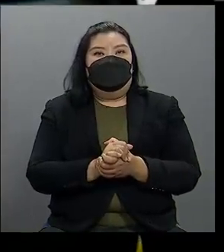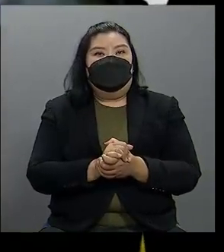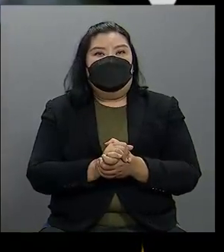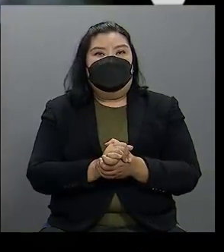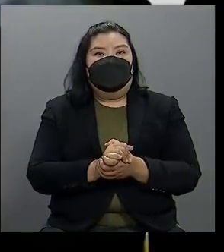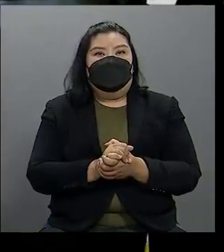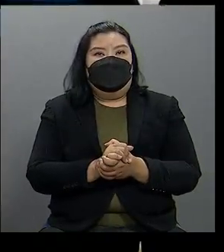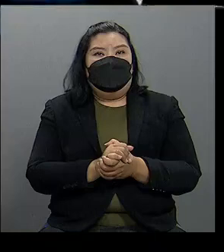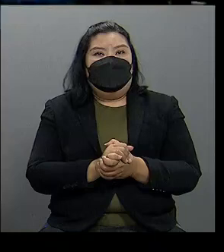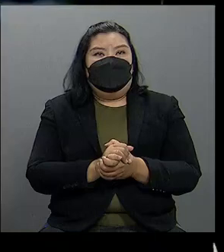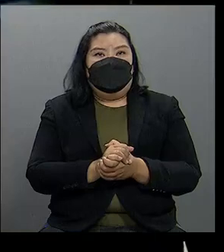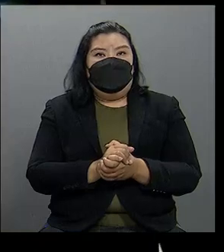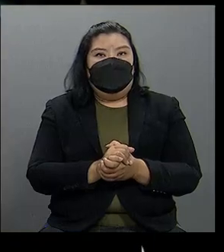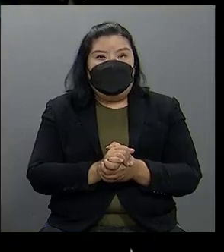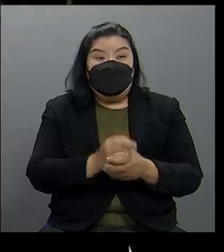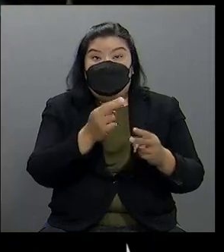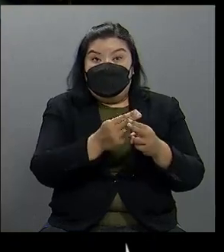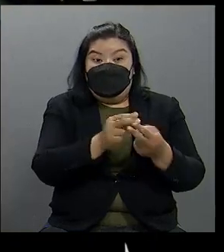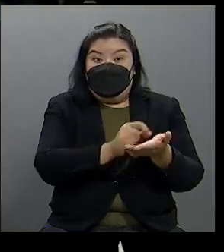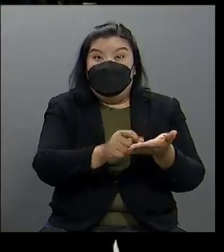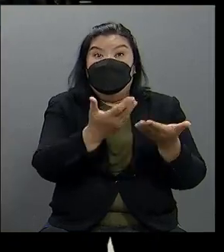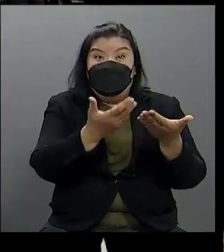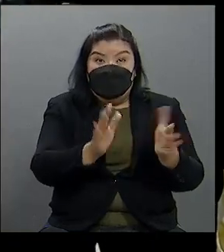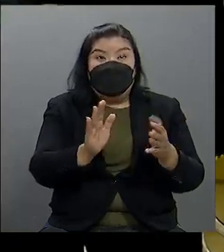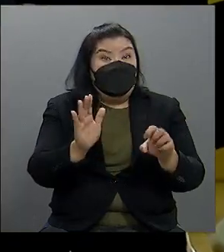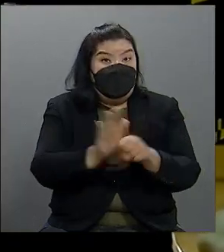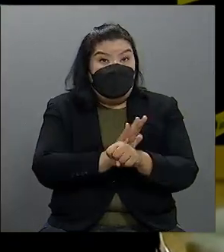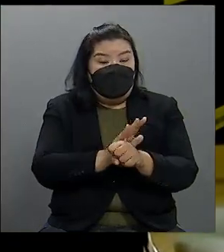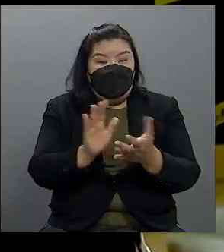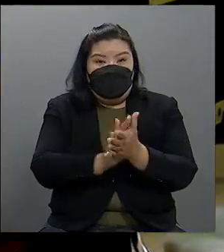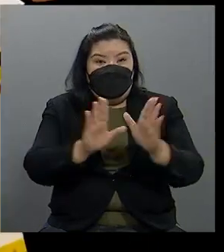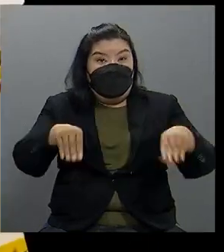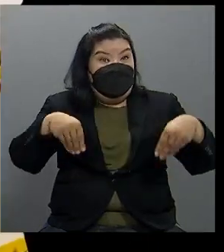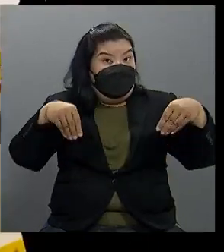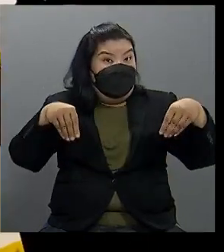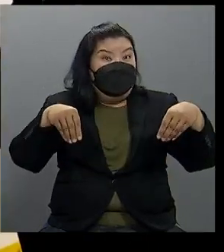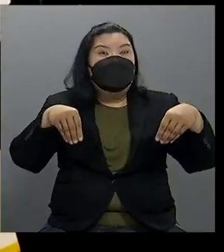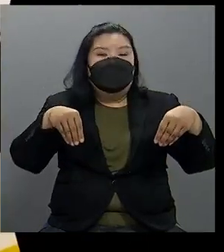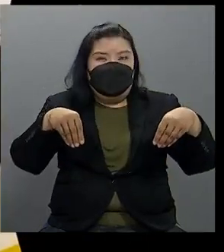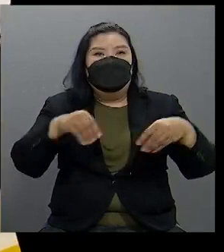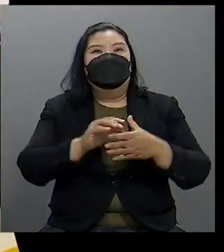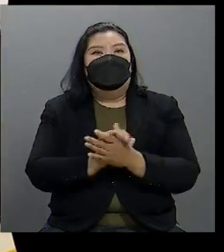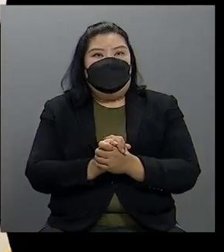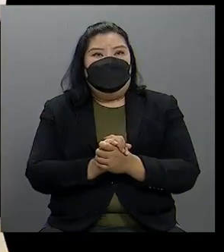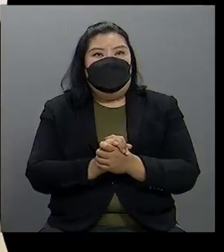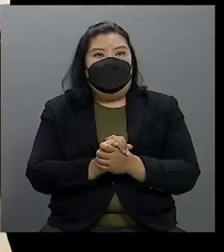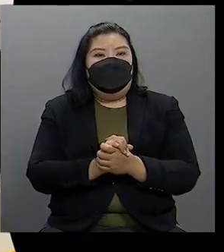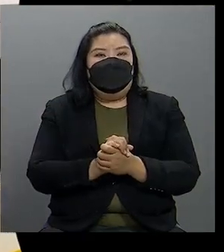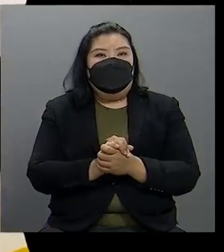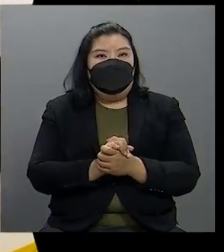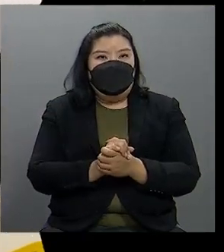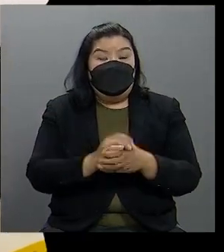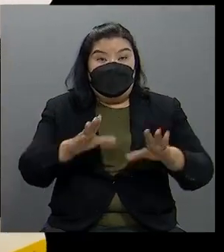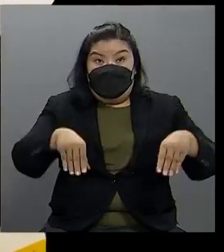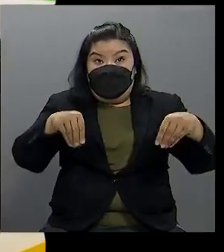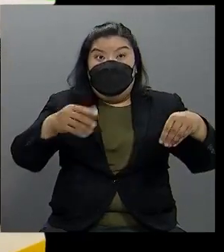งรวมทั้งลงชื่อในต้นขั้วบัตรเลือกตั้งผู้บริหารกับบัตรเลือกตั้งสมาชิกครับ รพ.เองก็จะฉีกบัตรออกจากต้นขั้วบัตรนะครับทั้ง